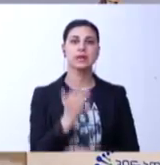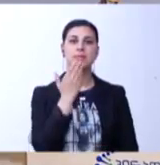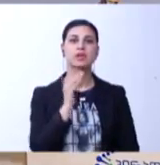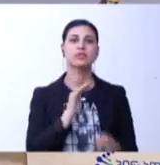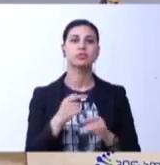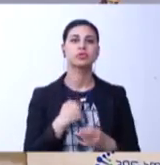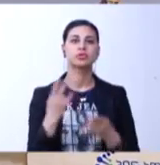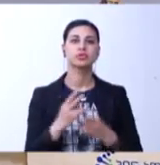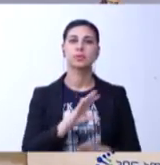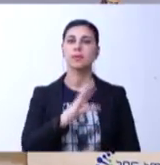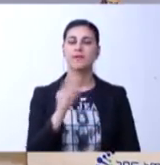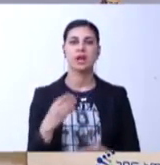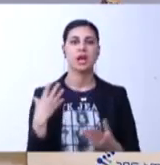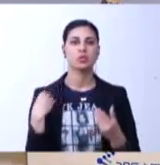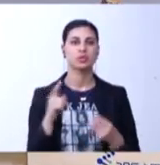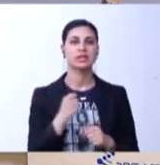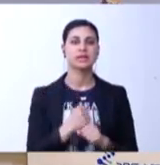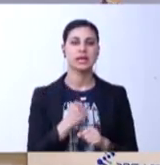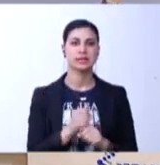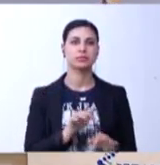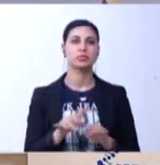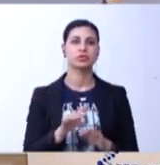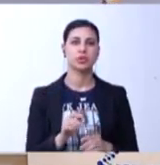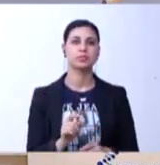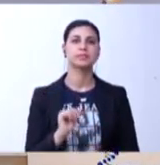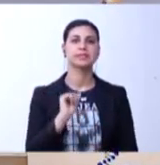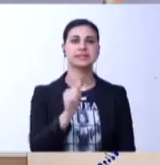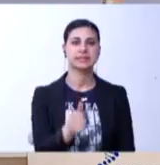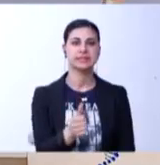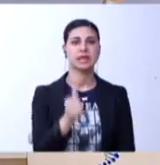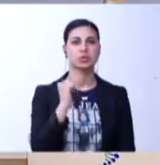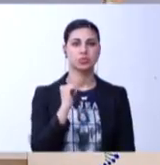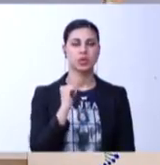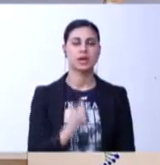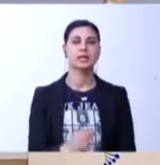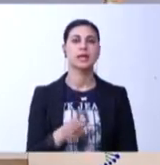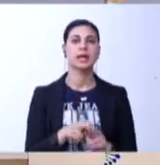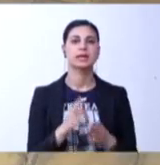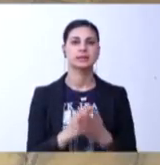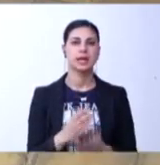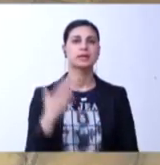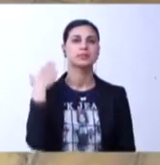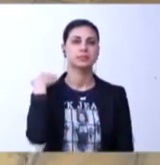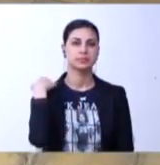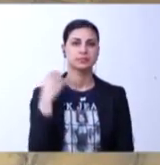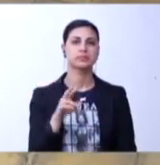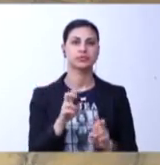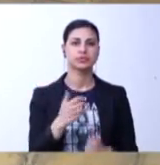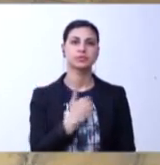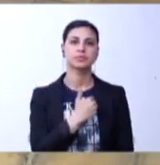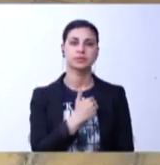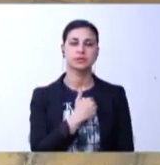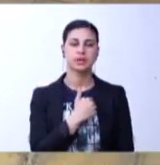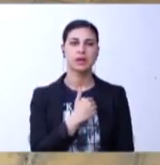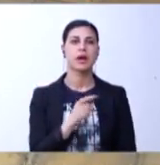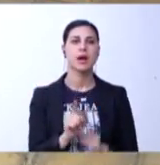მოძრაობებით, გვჭირდება ყველა ის კუნთი, რომელიც გააკეთებს მოძრაობას წინიდან უკან. ეს არის ტრაპეციული კუნთები, ანუ ვცდილობთ, რომ